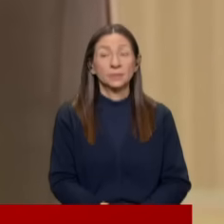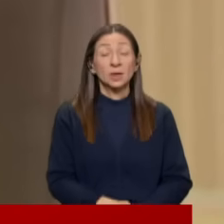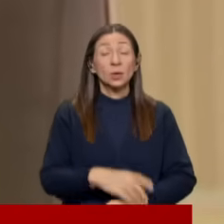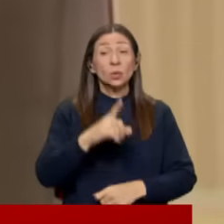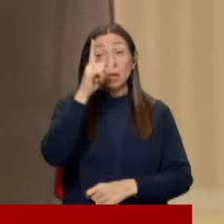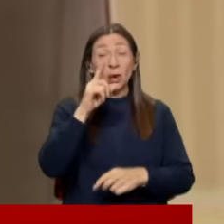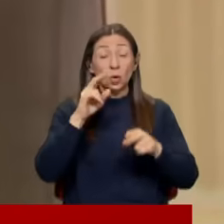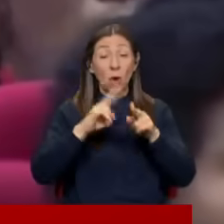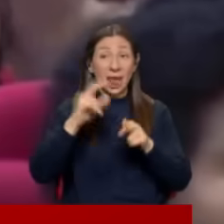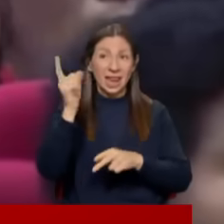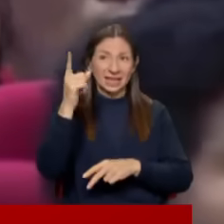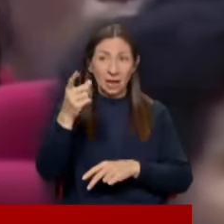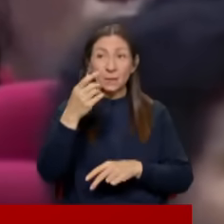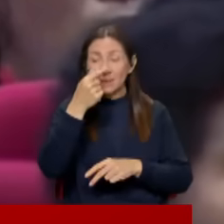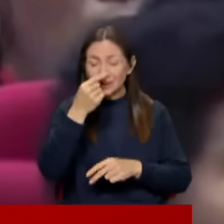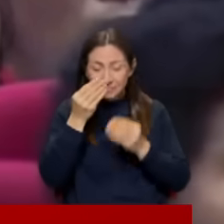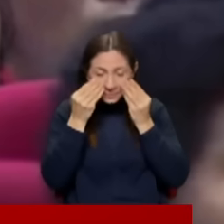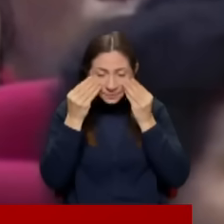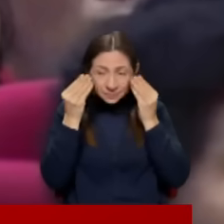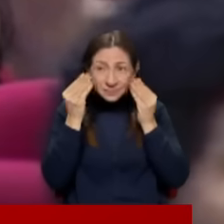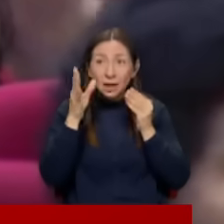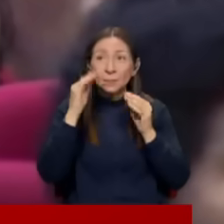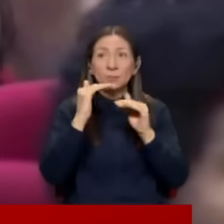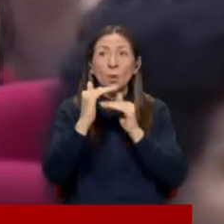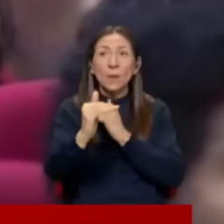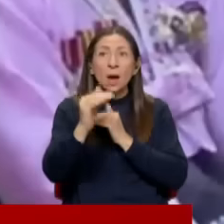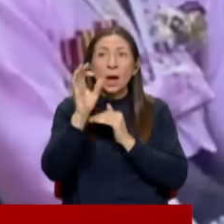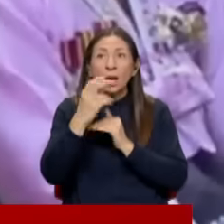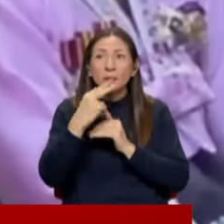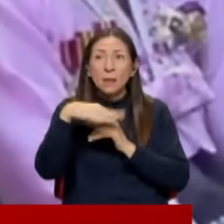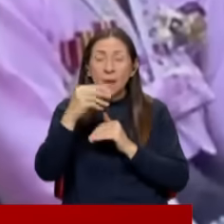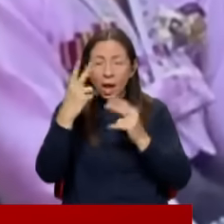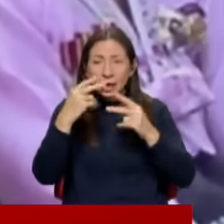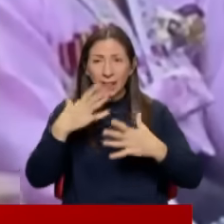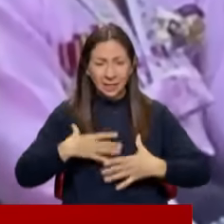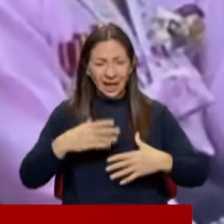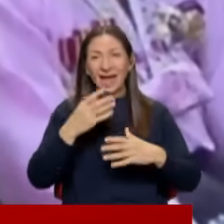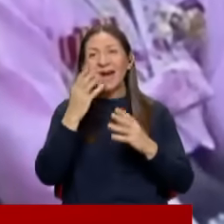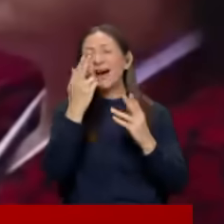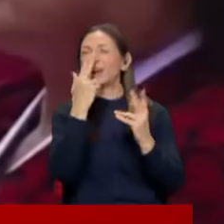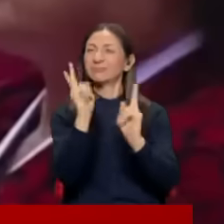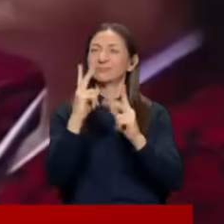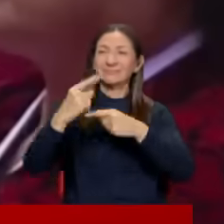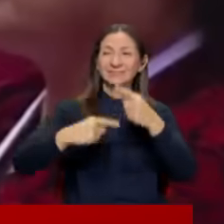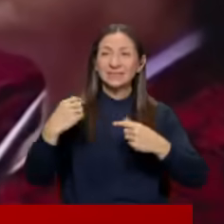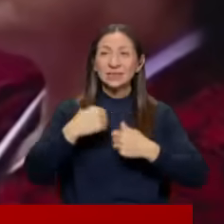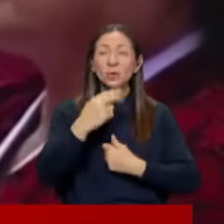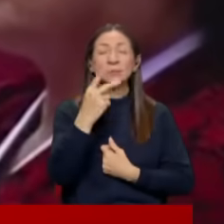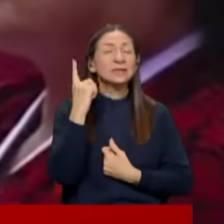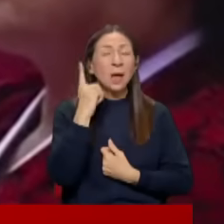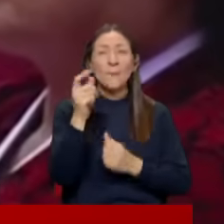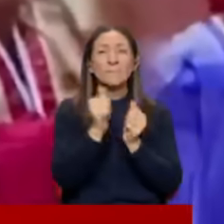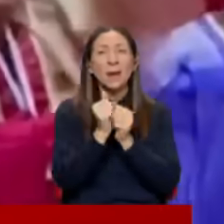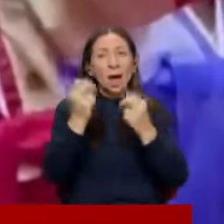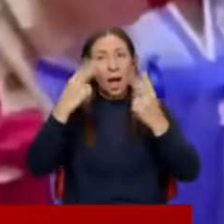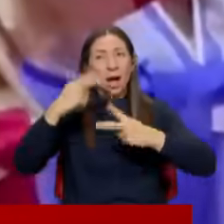Kuzey Kore lideri gözyaşlarını mendille silerken duygu seli salona yayıldı. Geleneksel kıyafetleri içinde konuşmayı dinleyen kadınlar da onunla